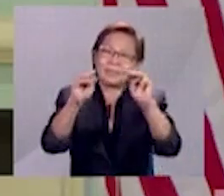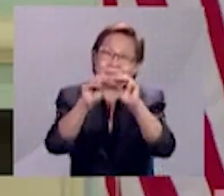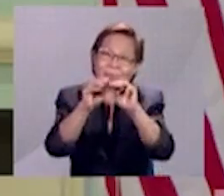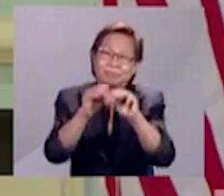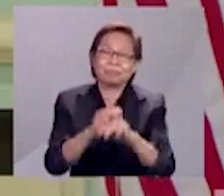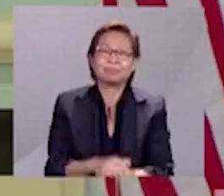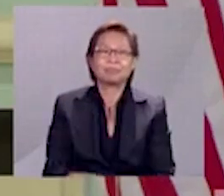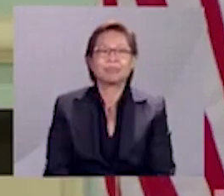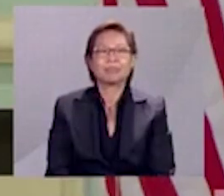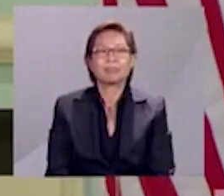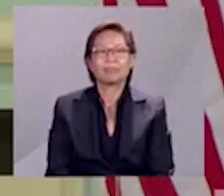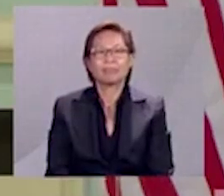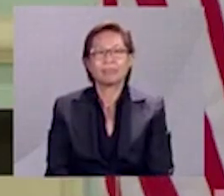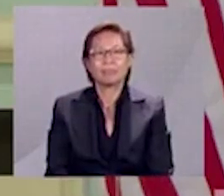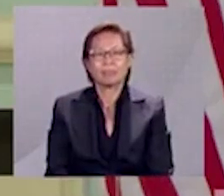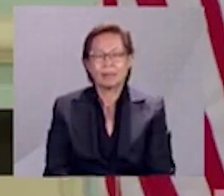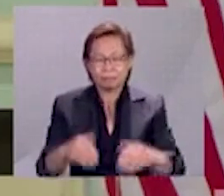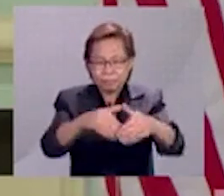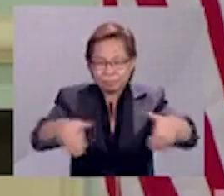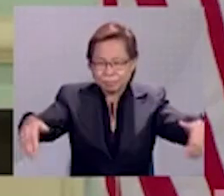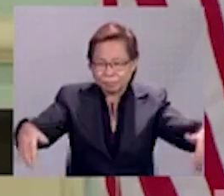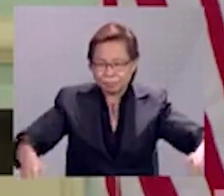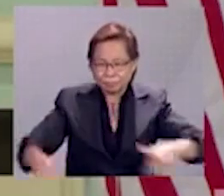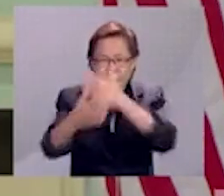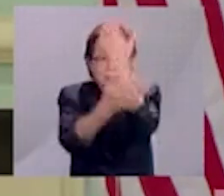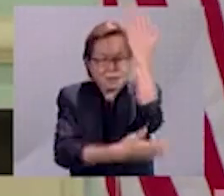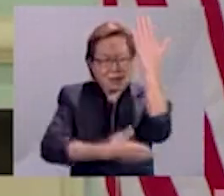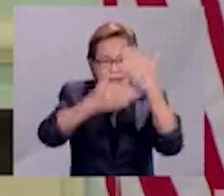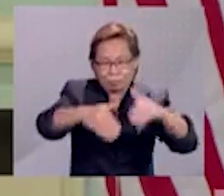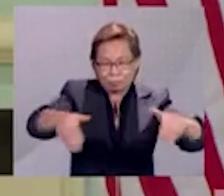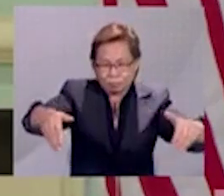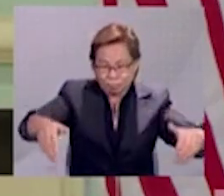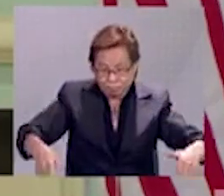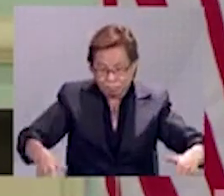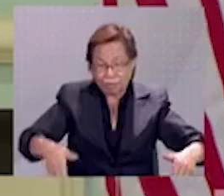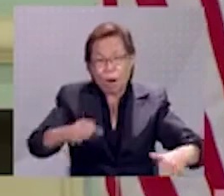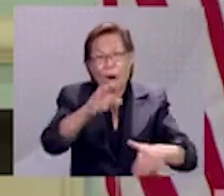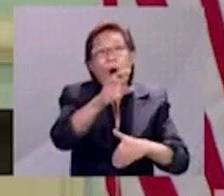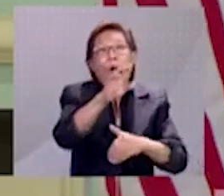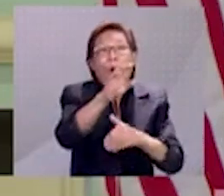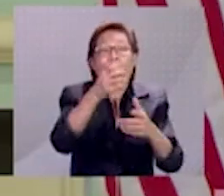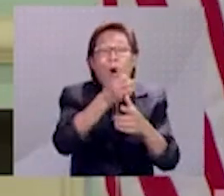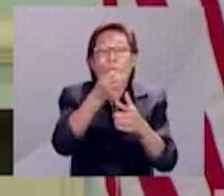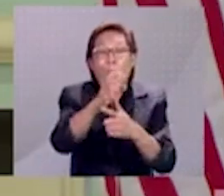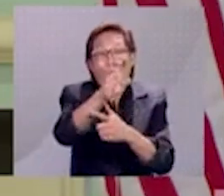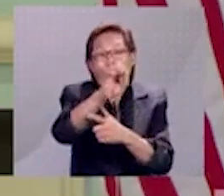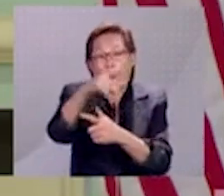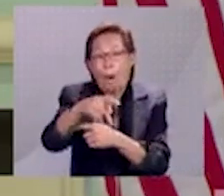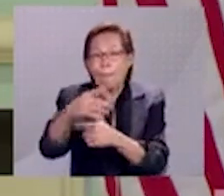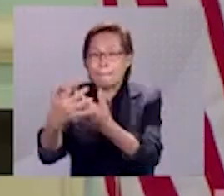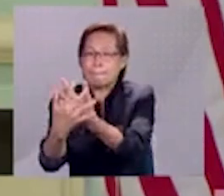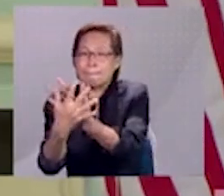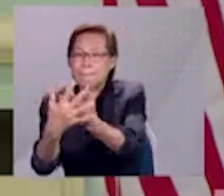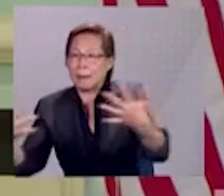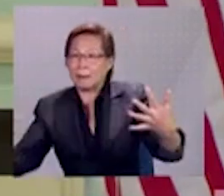Mengenai kawalan sempadan negara, operasi benteng ataupun ops benteng yang